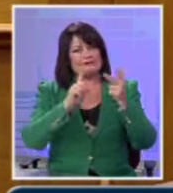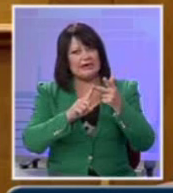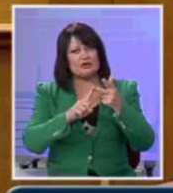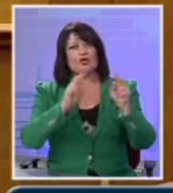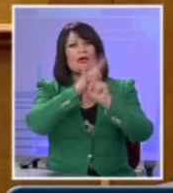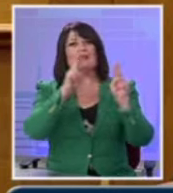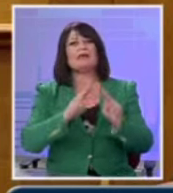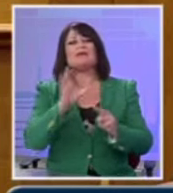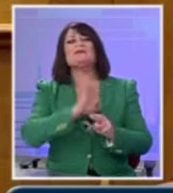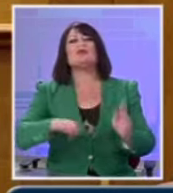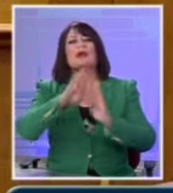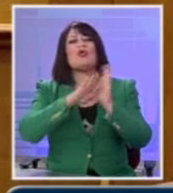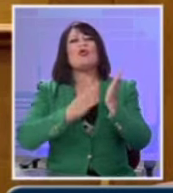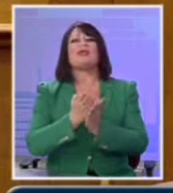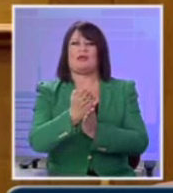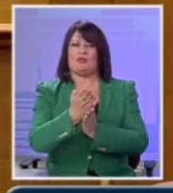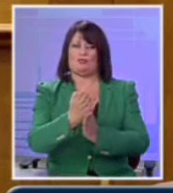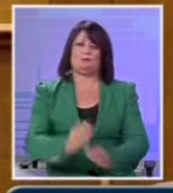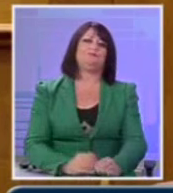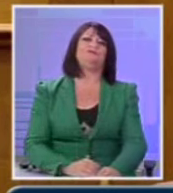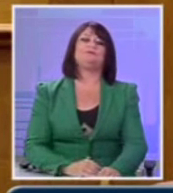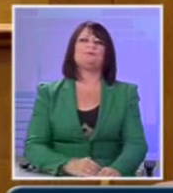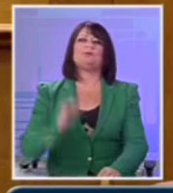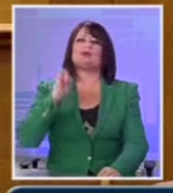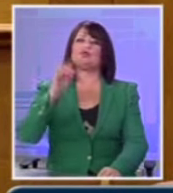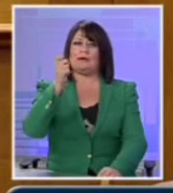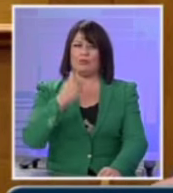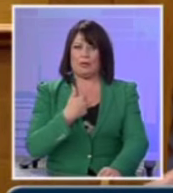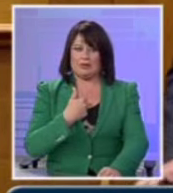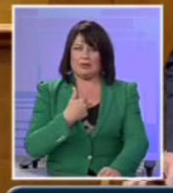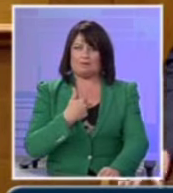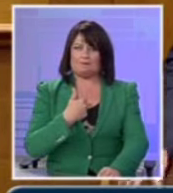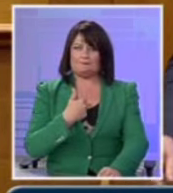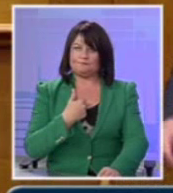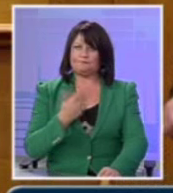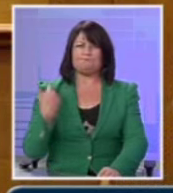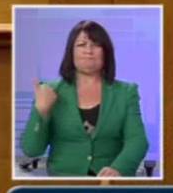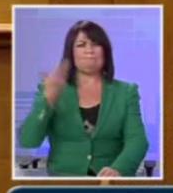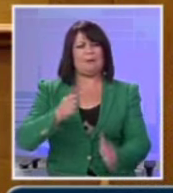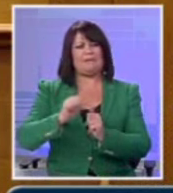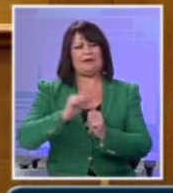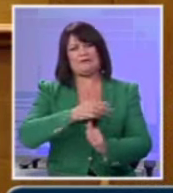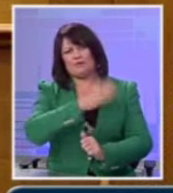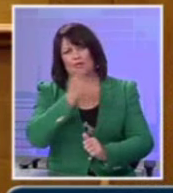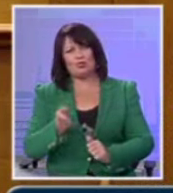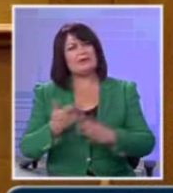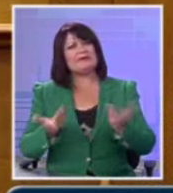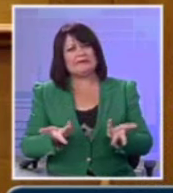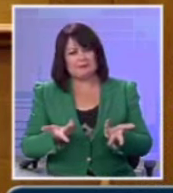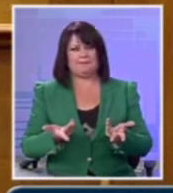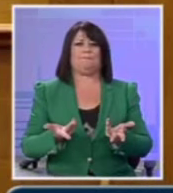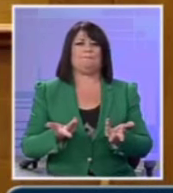το διεθνές και το ευρωπαϊκό δίκαιο. Η εξωτερική μας πολιτική στους μήνες που περάσανε ανέπτυξε